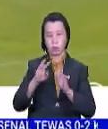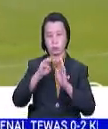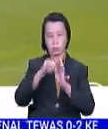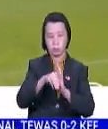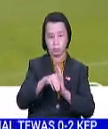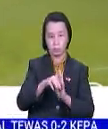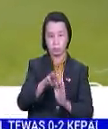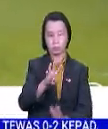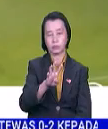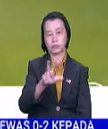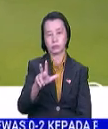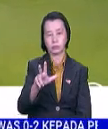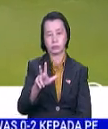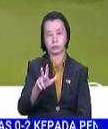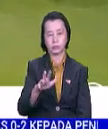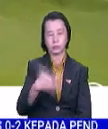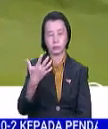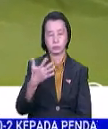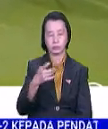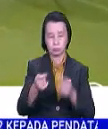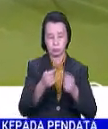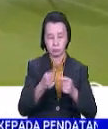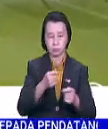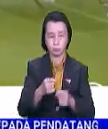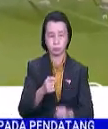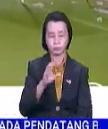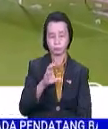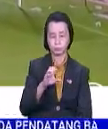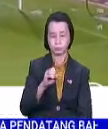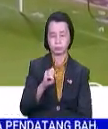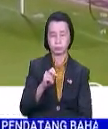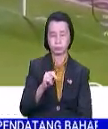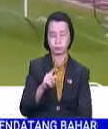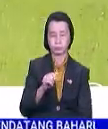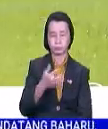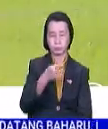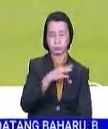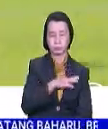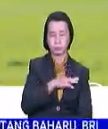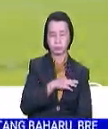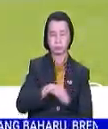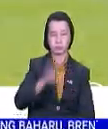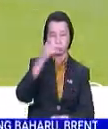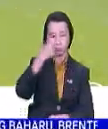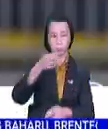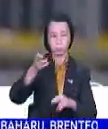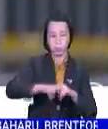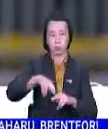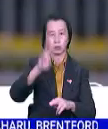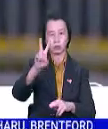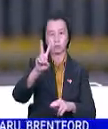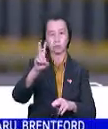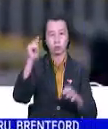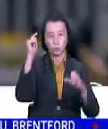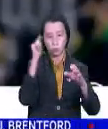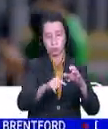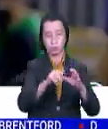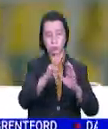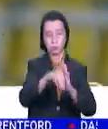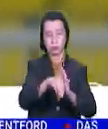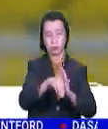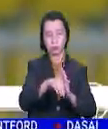minit ke-43. Skuad kendalian Kristen Nezel kemudian memanfaatkan kelebihan untuk menambah dua lagi gol pada